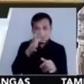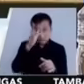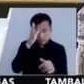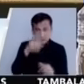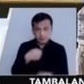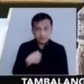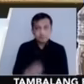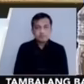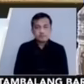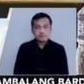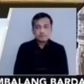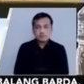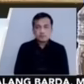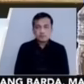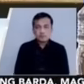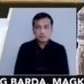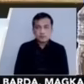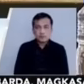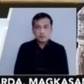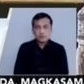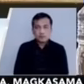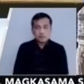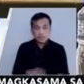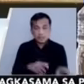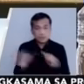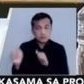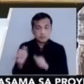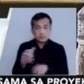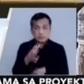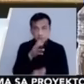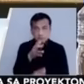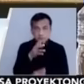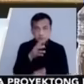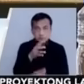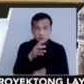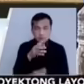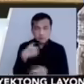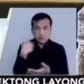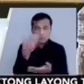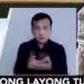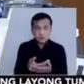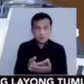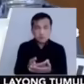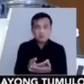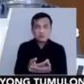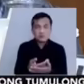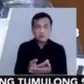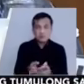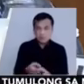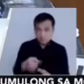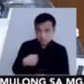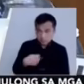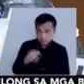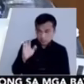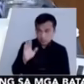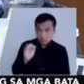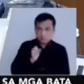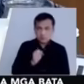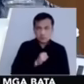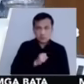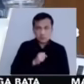pag-aalis po ng maom ko yun yung pagdating niya po Kakaalis lang po if I may senator Shin Bakit ka naiiyak